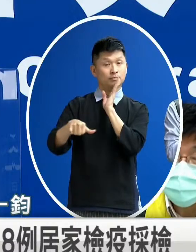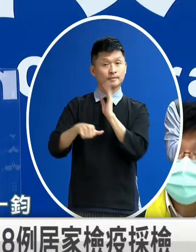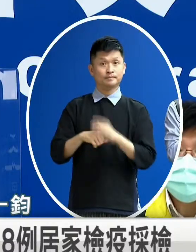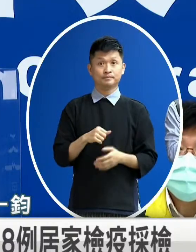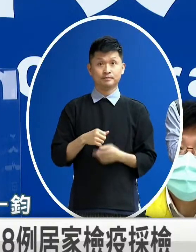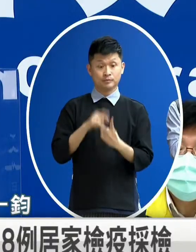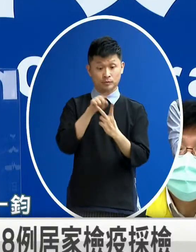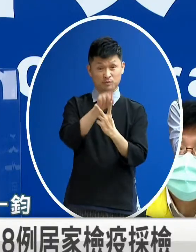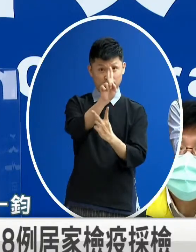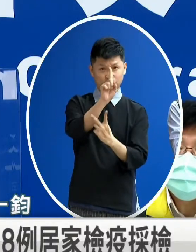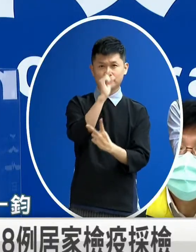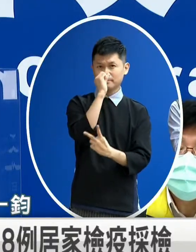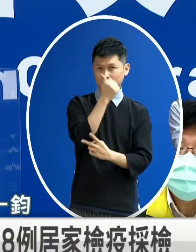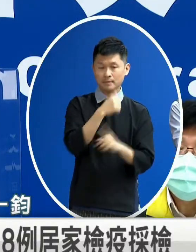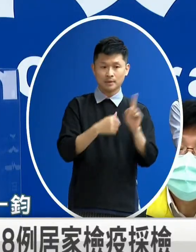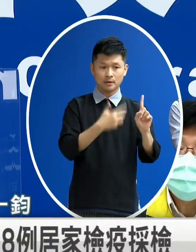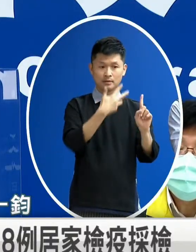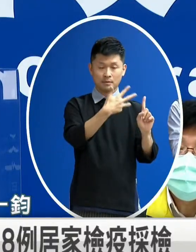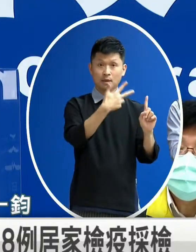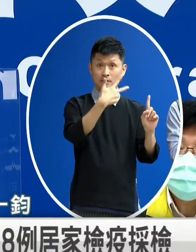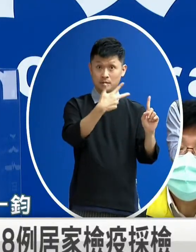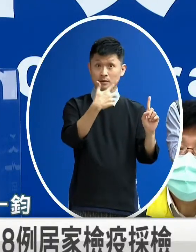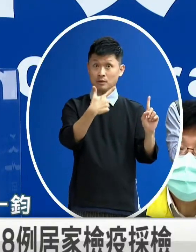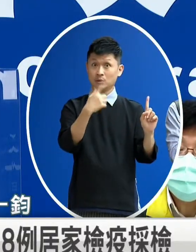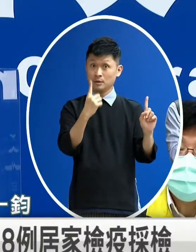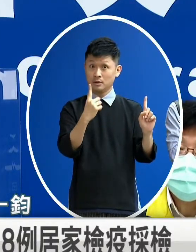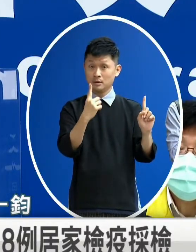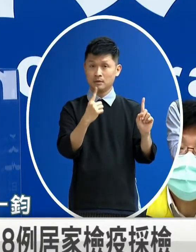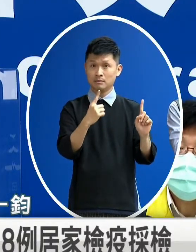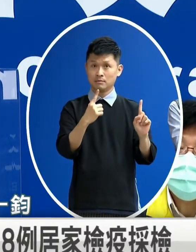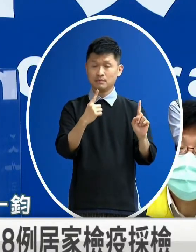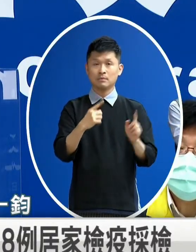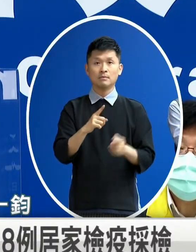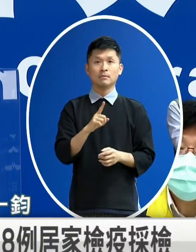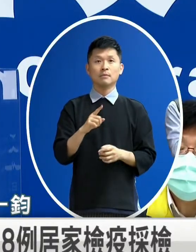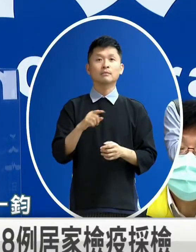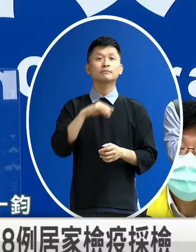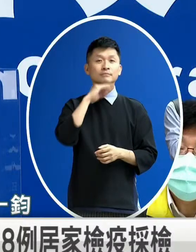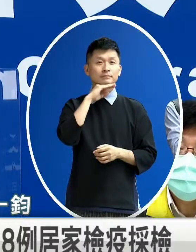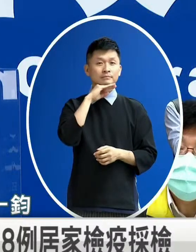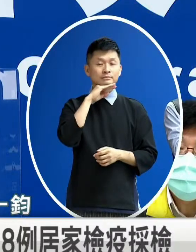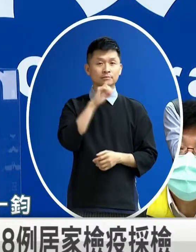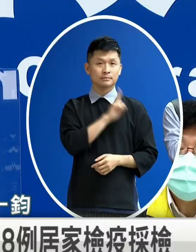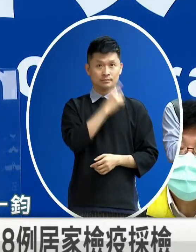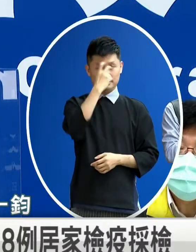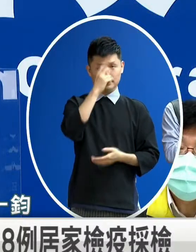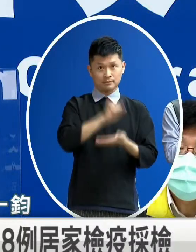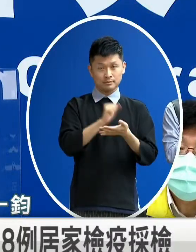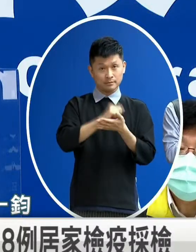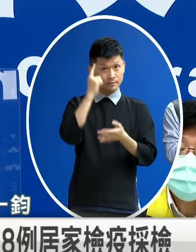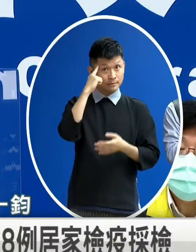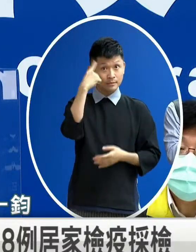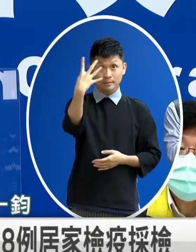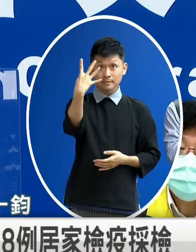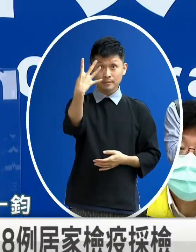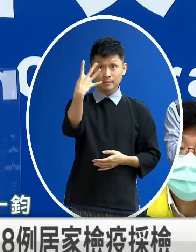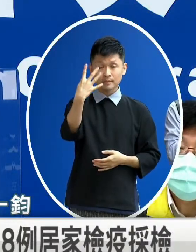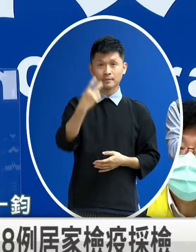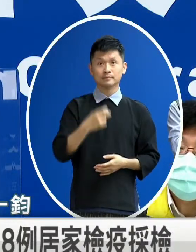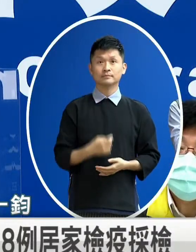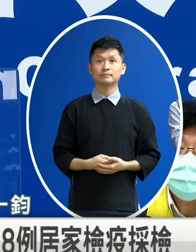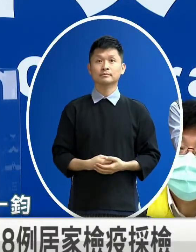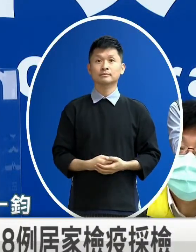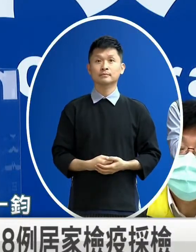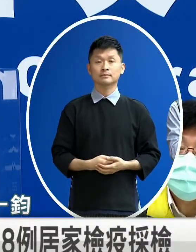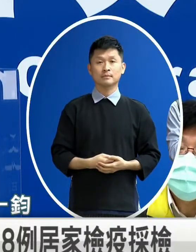有一例其实比较特别，就是18761，他是在进入自主健康管理第四天的时候，那才这